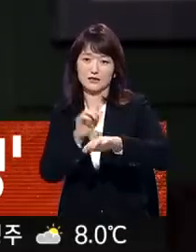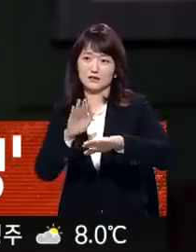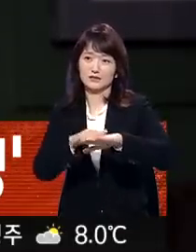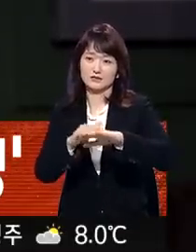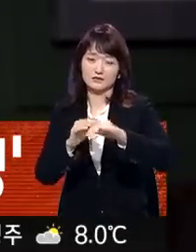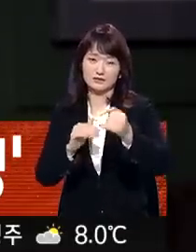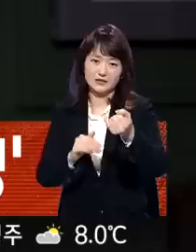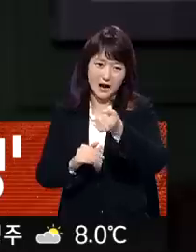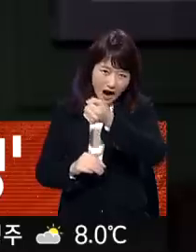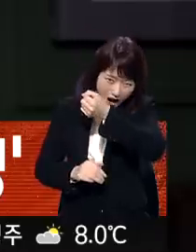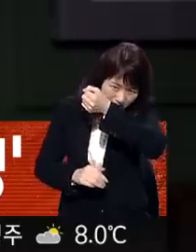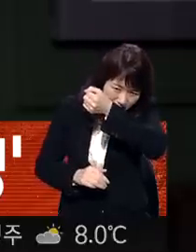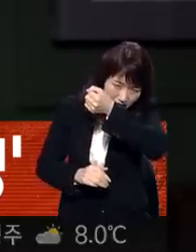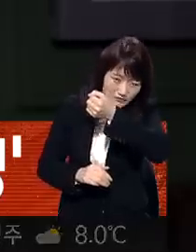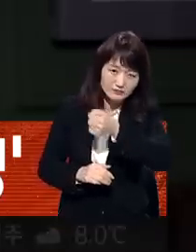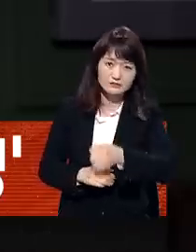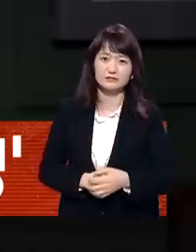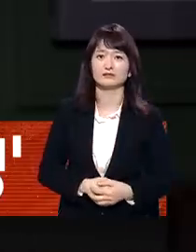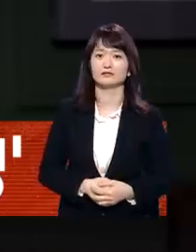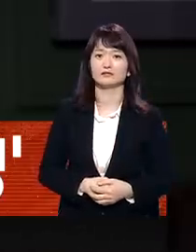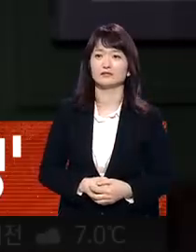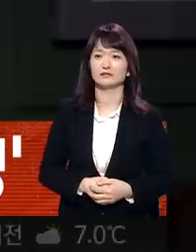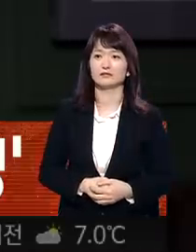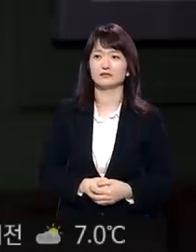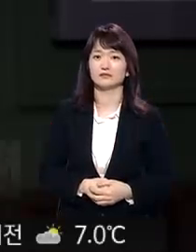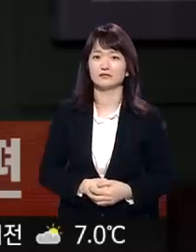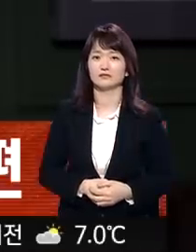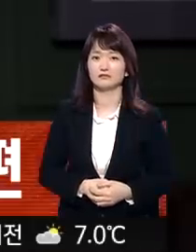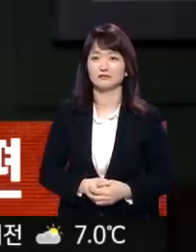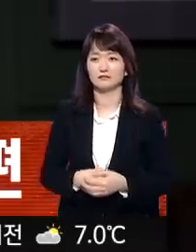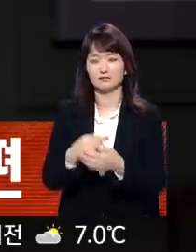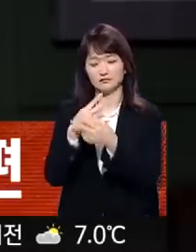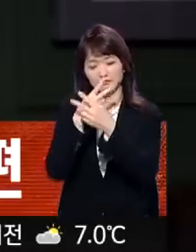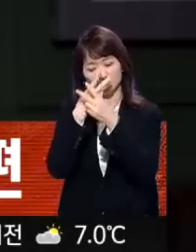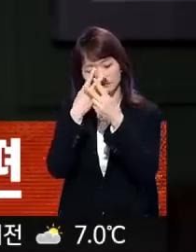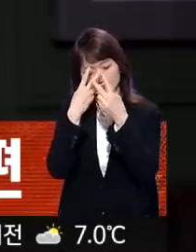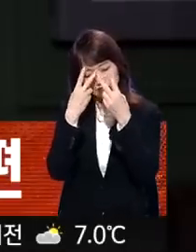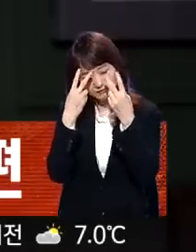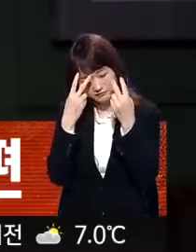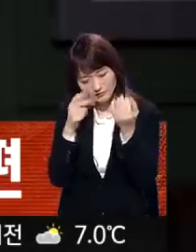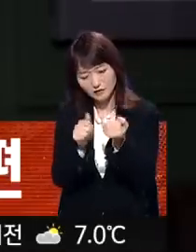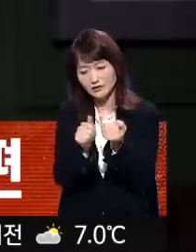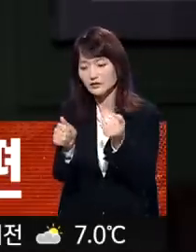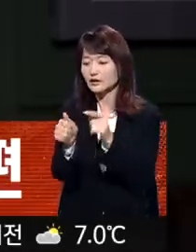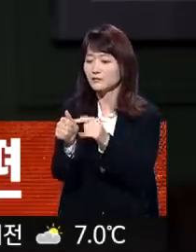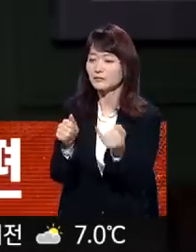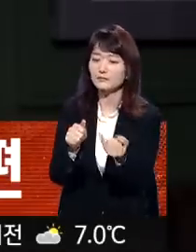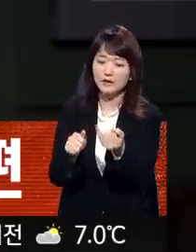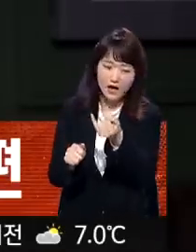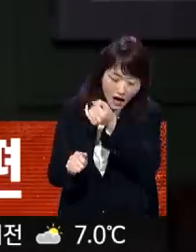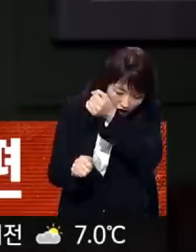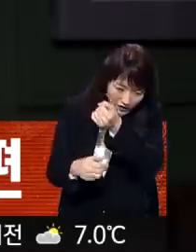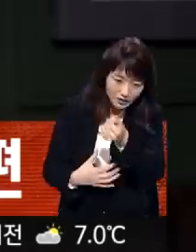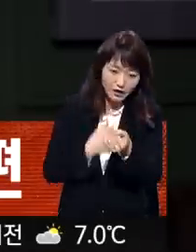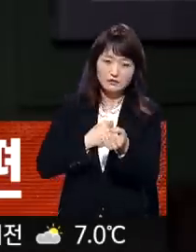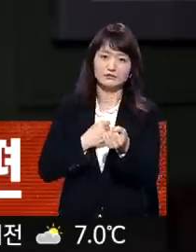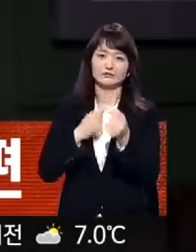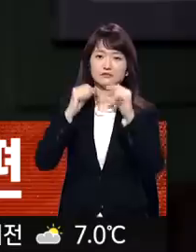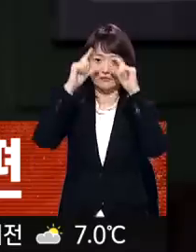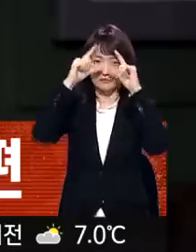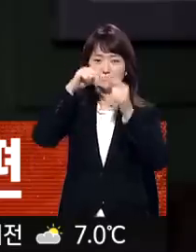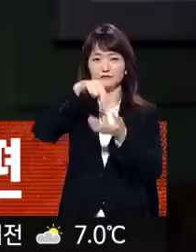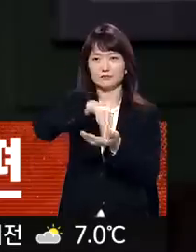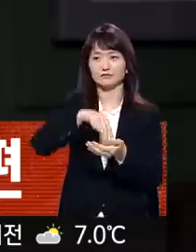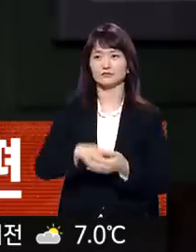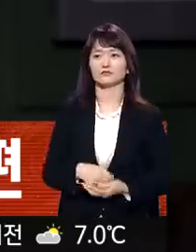같은 데를 깨물기까지 한다는 겁니다. 왜? 물어요? 깨물어? 예, 잠에 들려고만 하면은 자꾸 깨무니까 깜짝깜짝 놀래서 깨잖아요. 이 술에